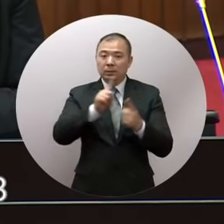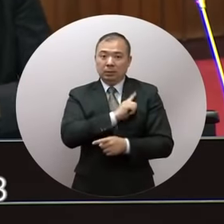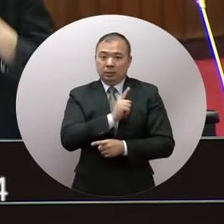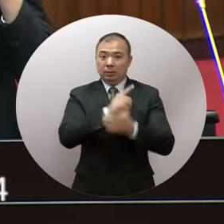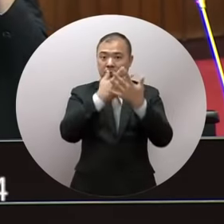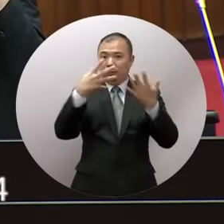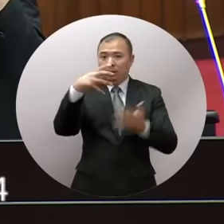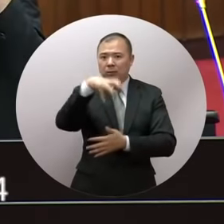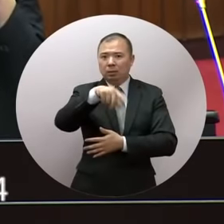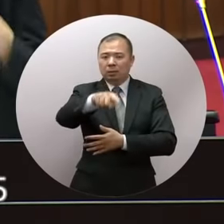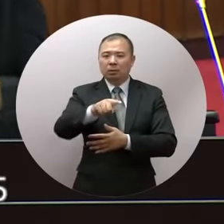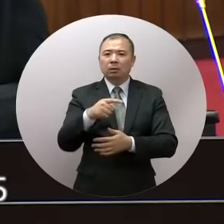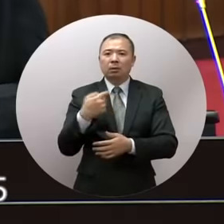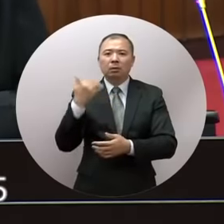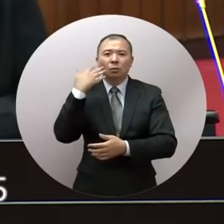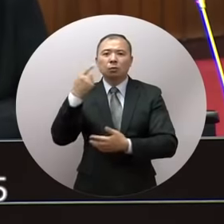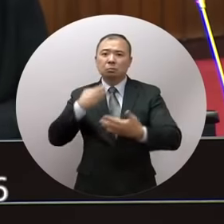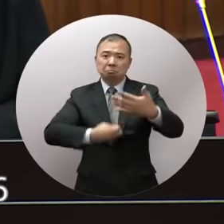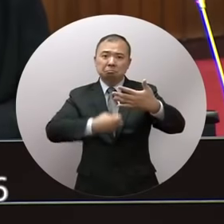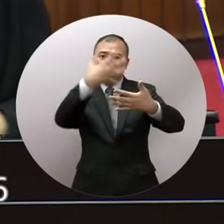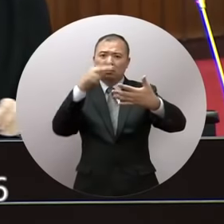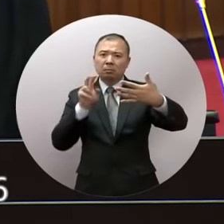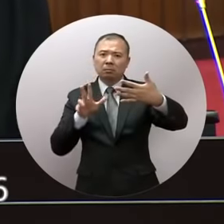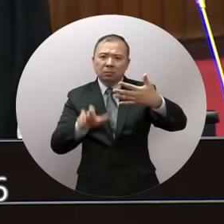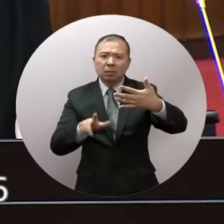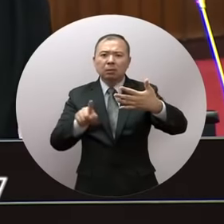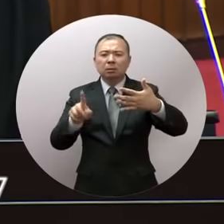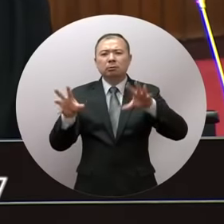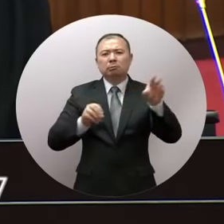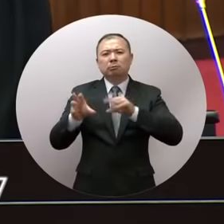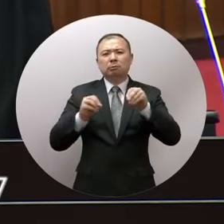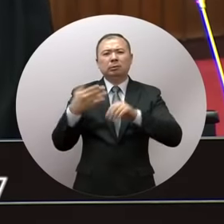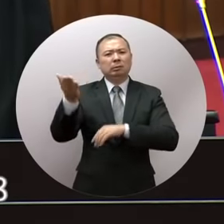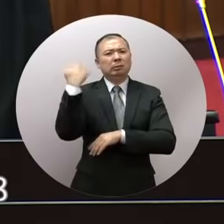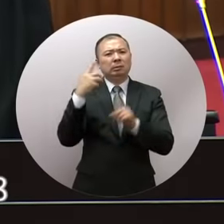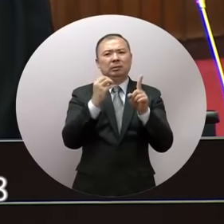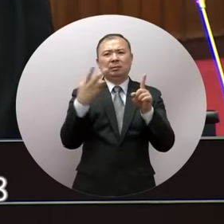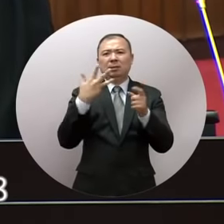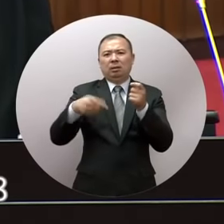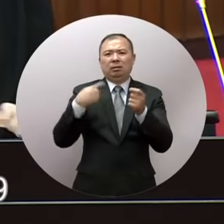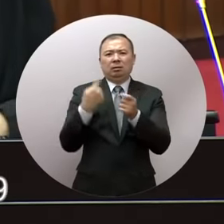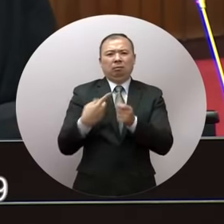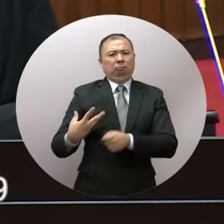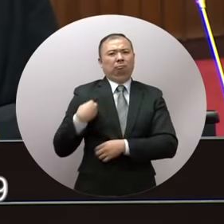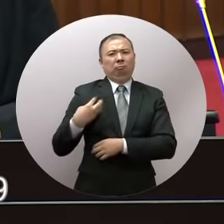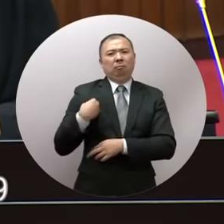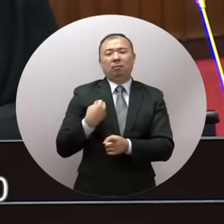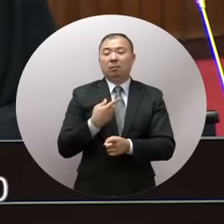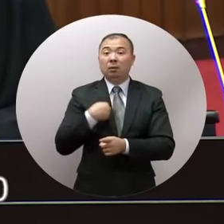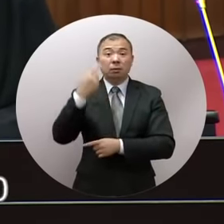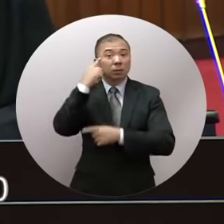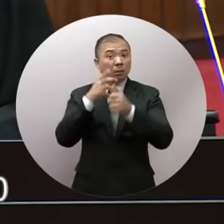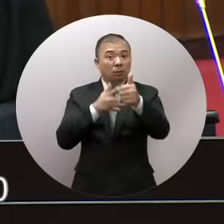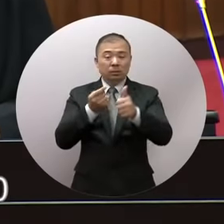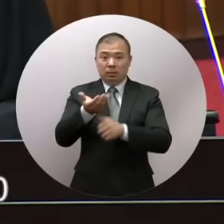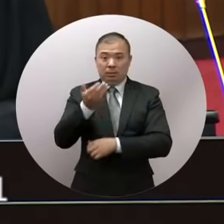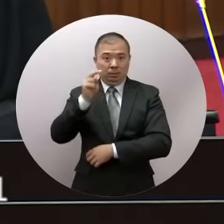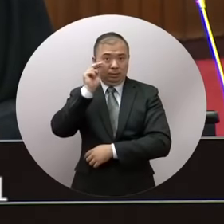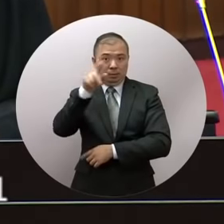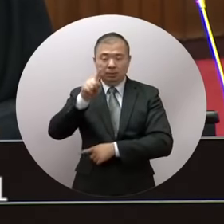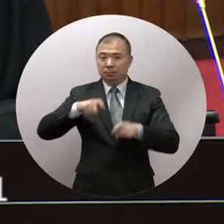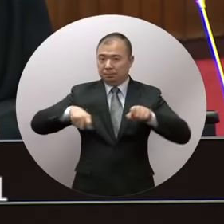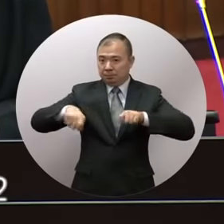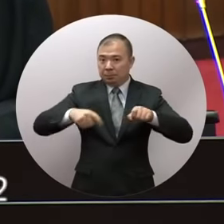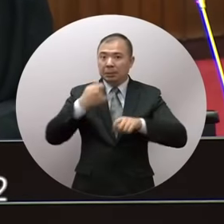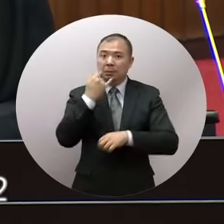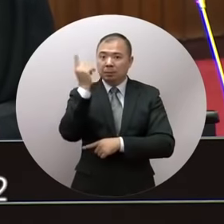很粗略的一个执行的情况，院长，我可不可以在这里请求哈，这个我们的前瞻计划呢，是不是可以